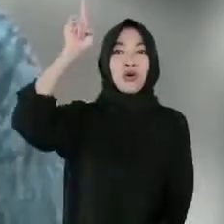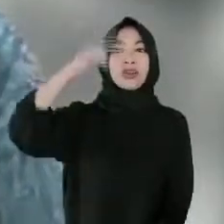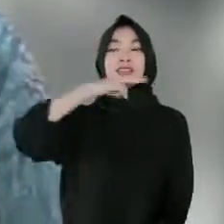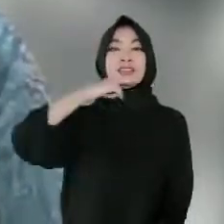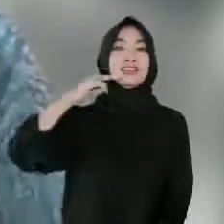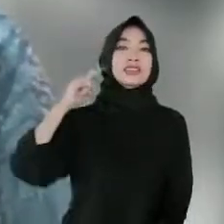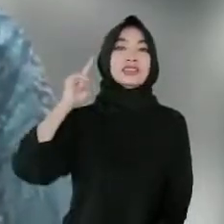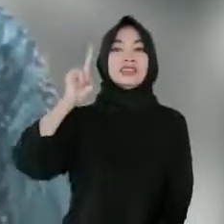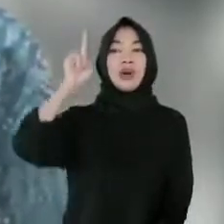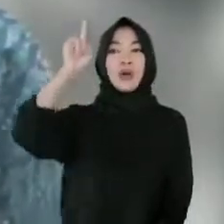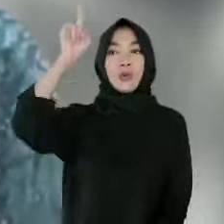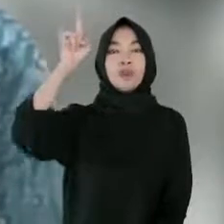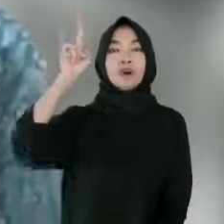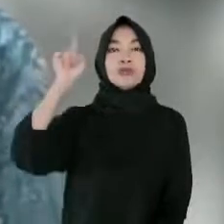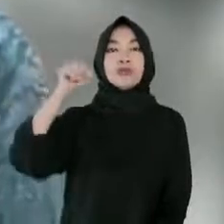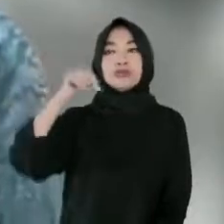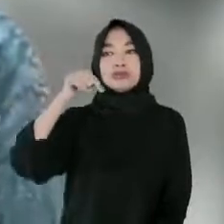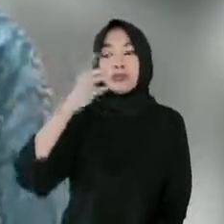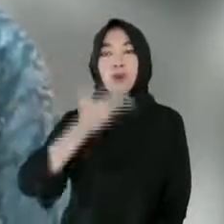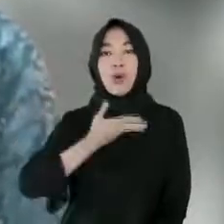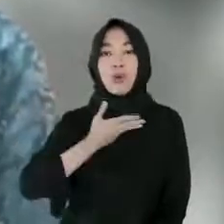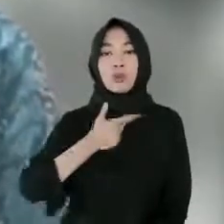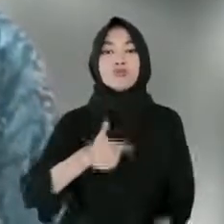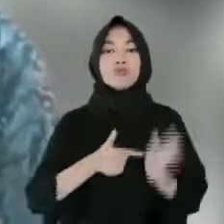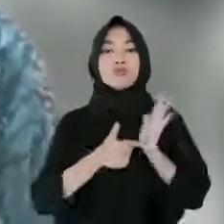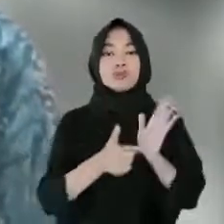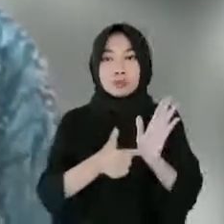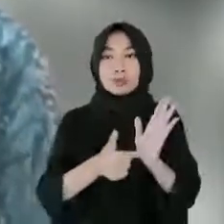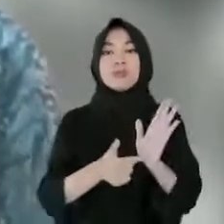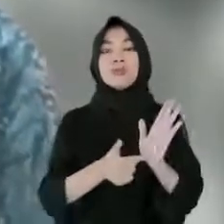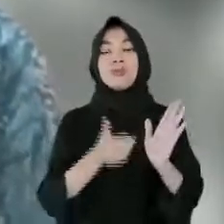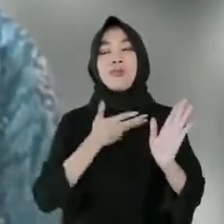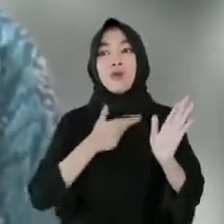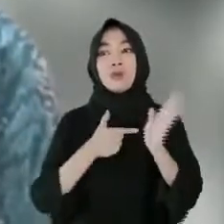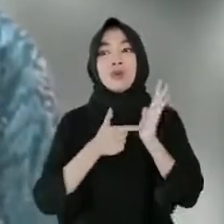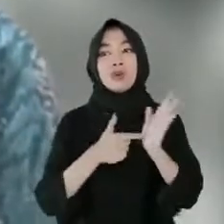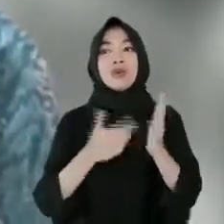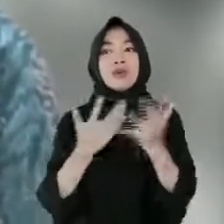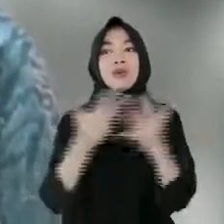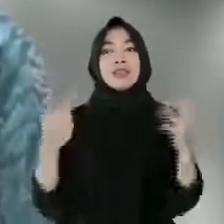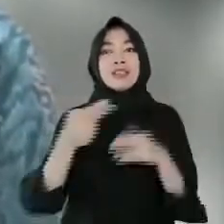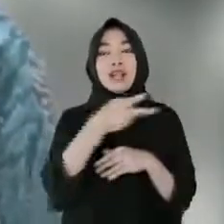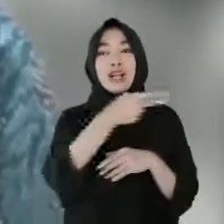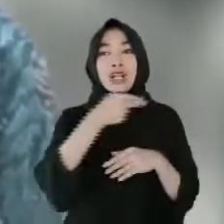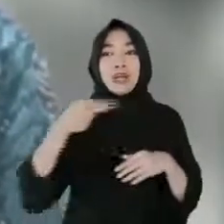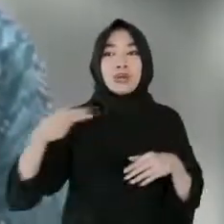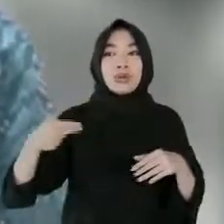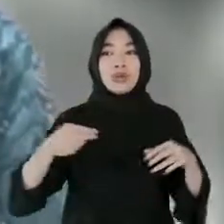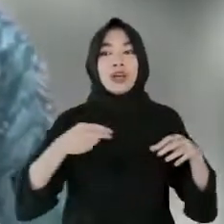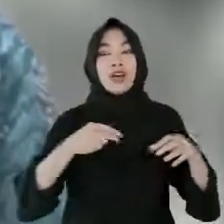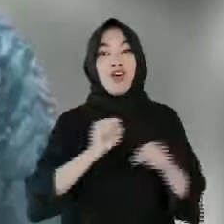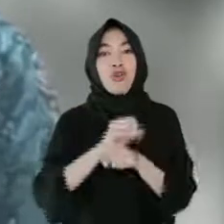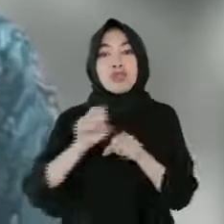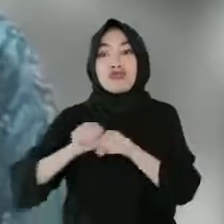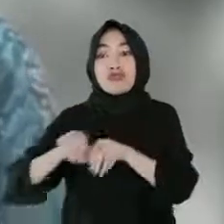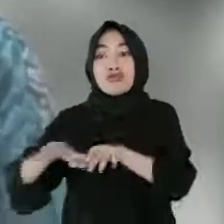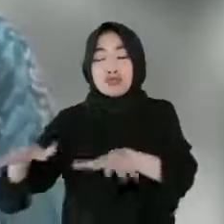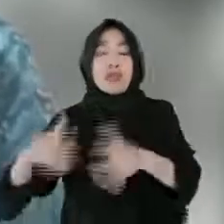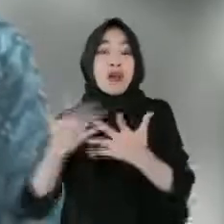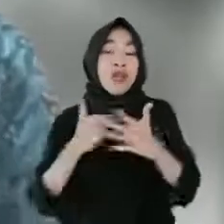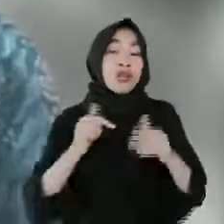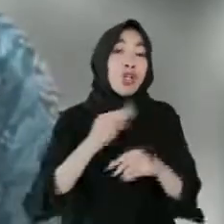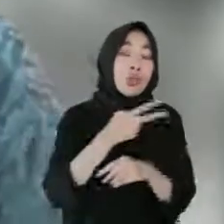membuktikan bahwa masyarakat Indonesia mampu hidup berdampingan dengan komitmen intim